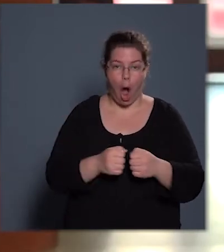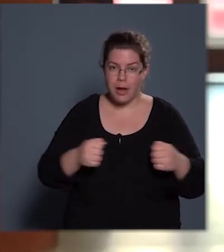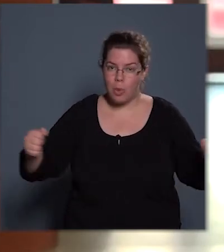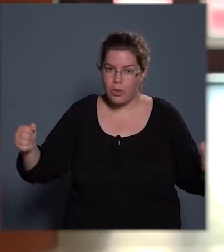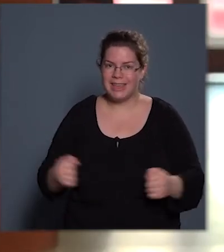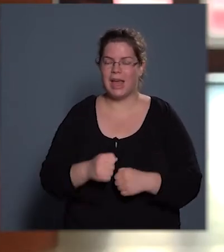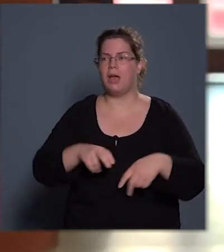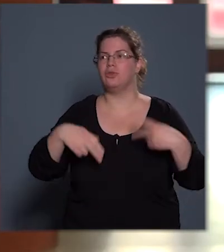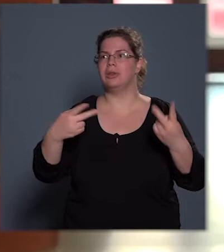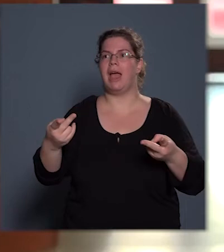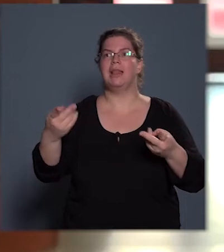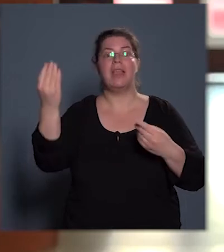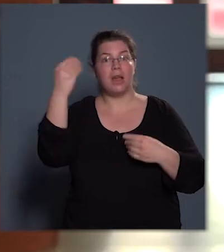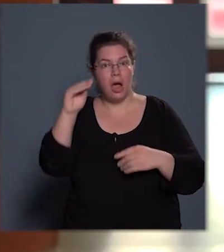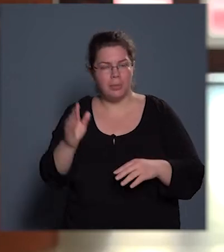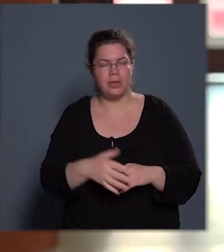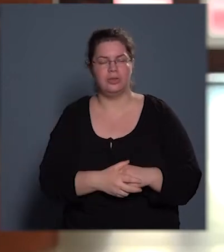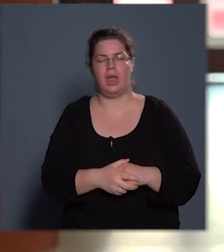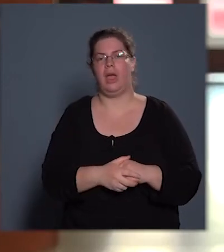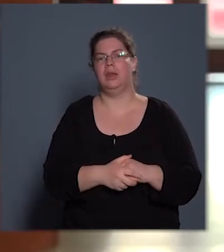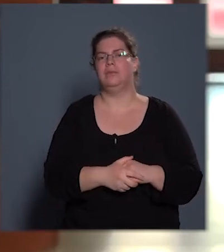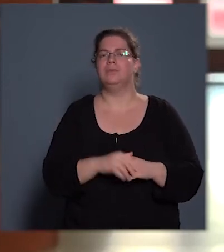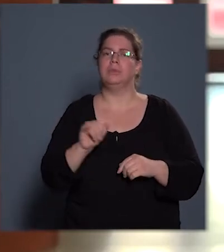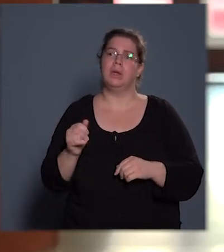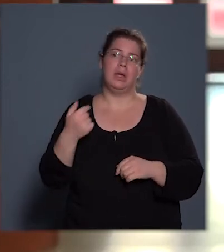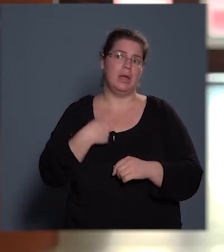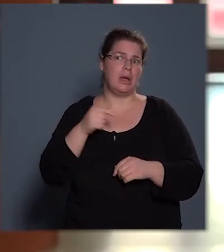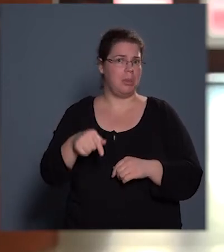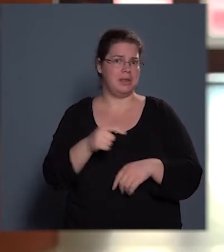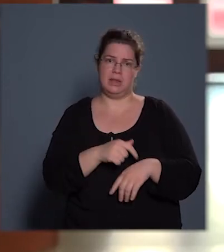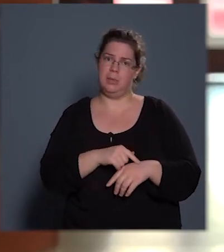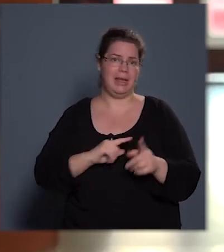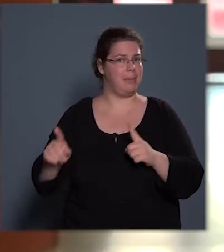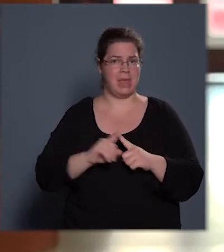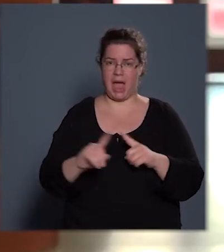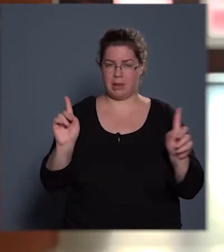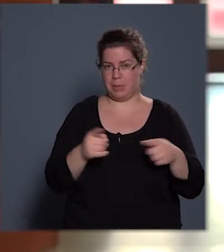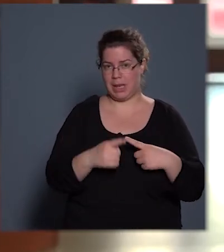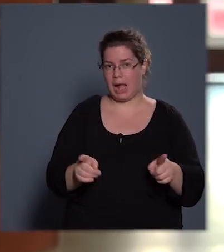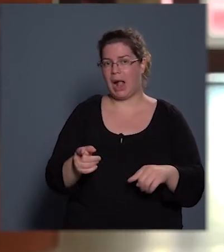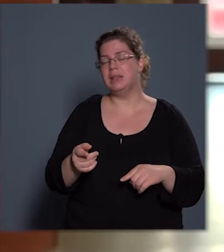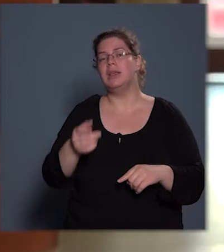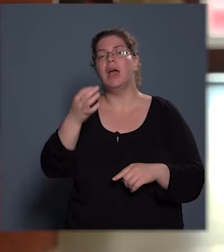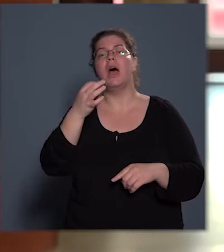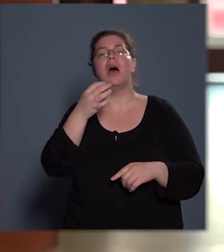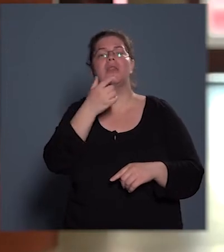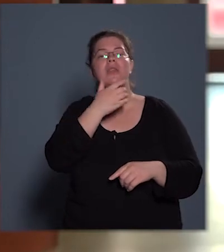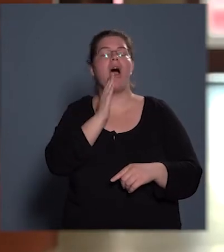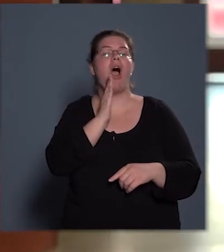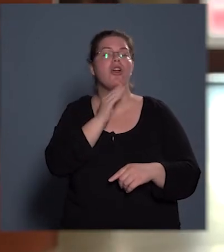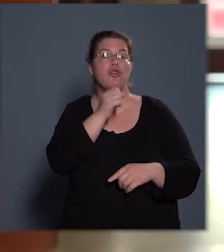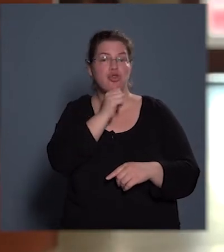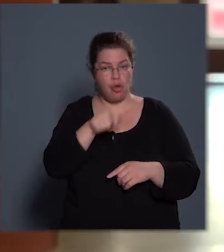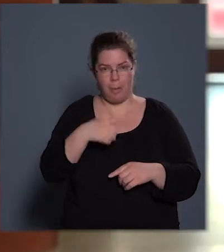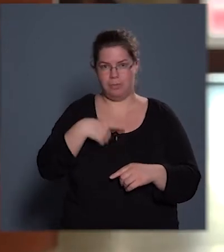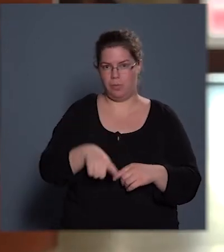egy karnagyuk. Én abban az időben még nem jártam énekelni, az anyósom volt alapító tag, és a